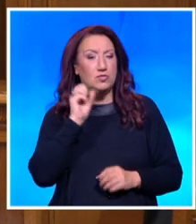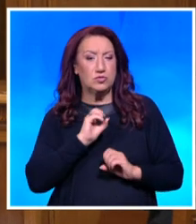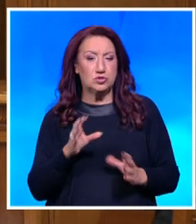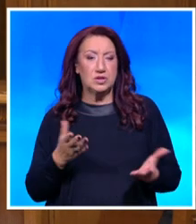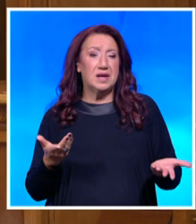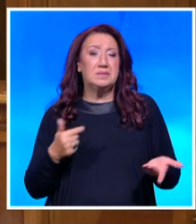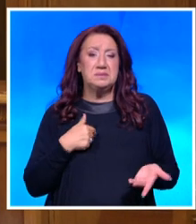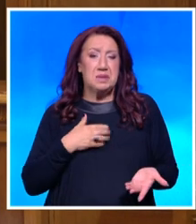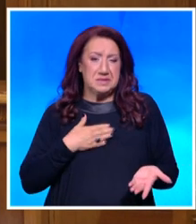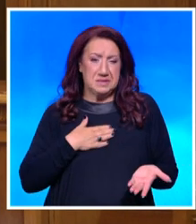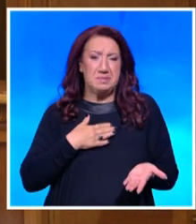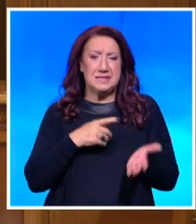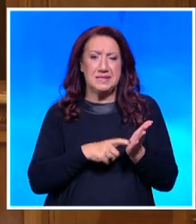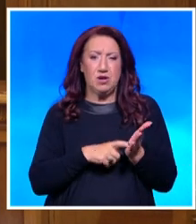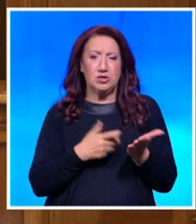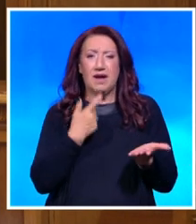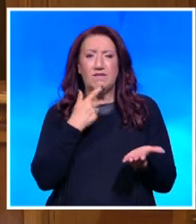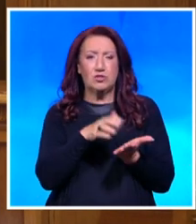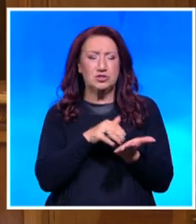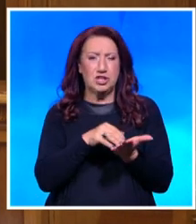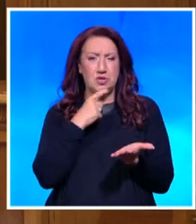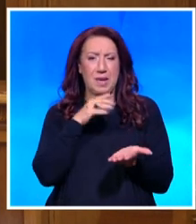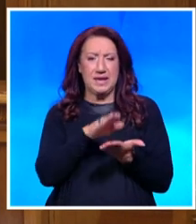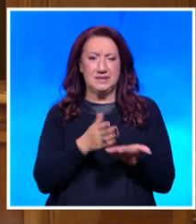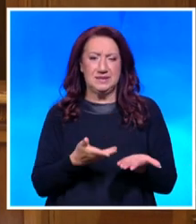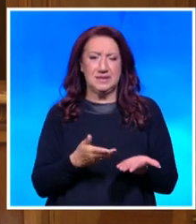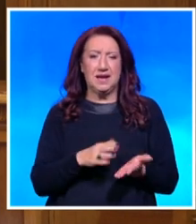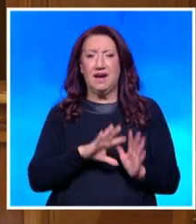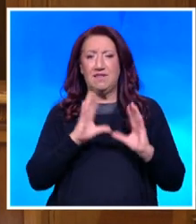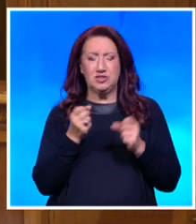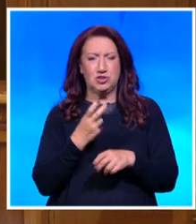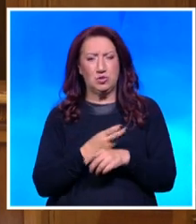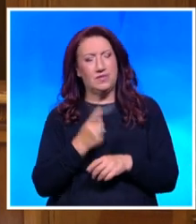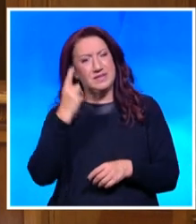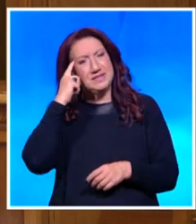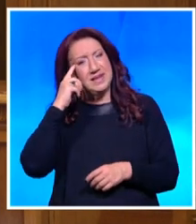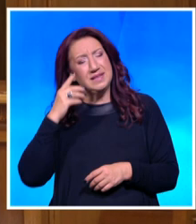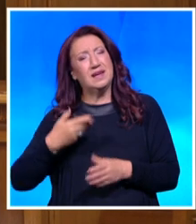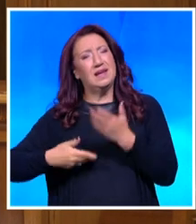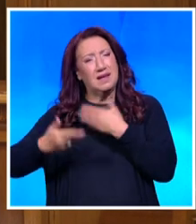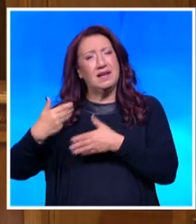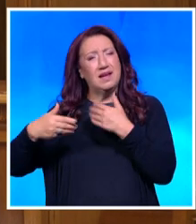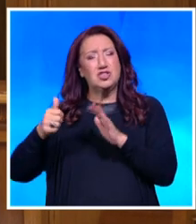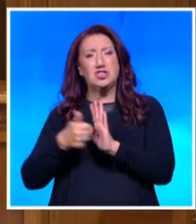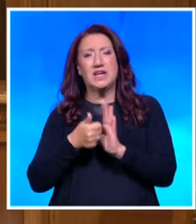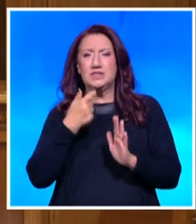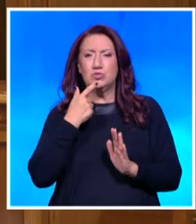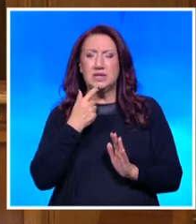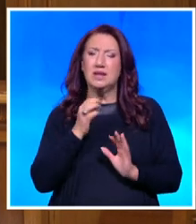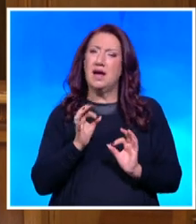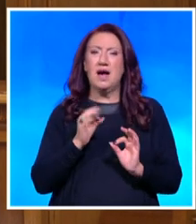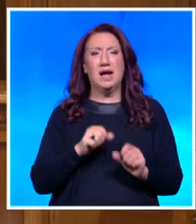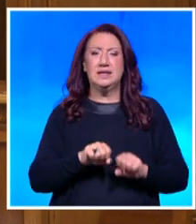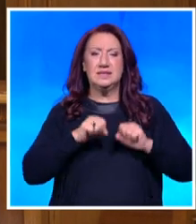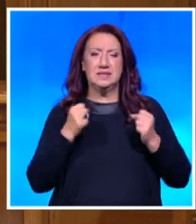месец. Всички са бомите да сетят, че 15 години са изнасил. Като